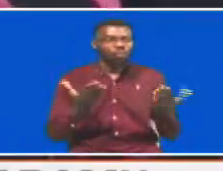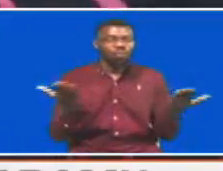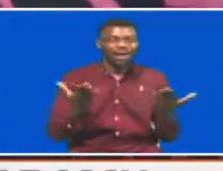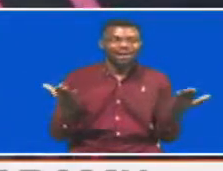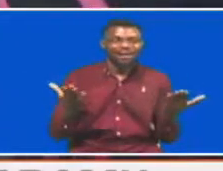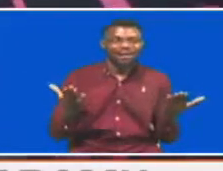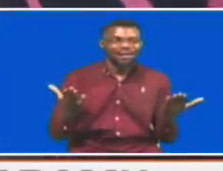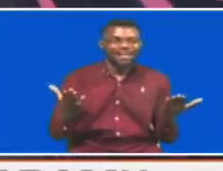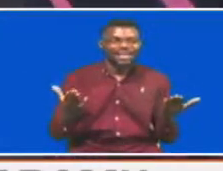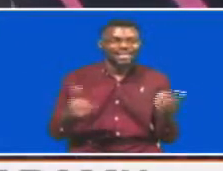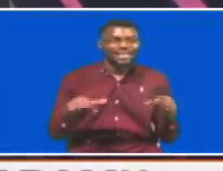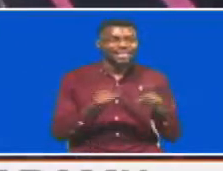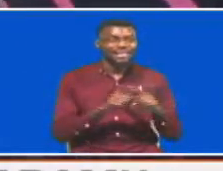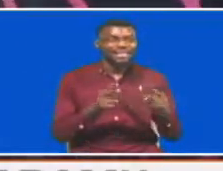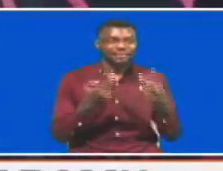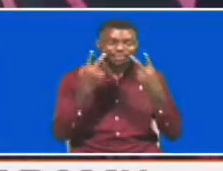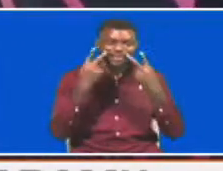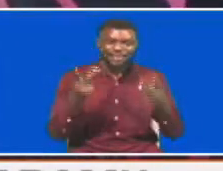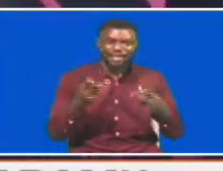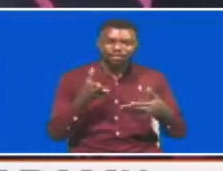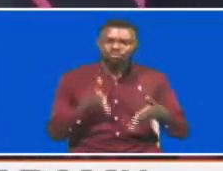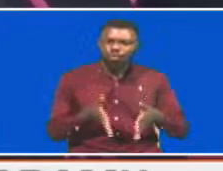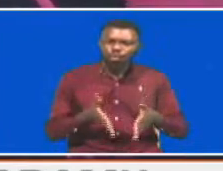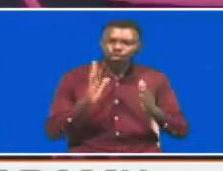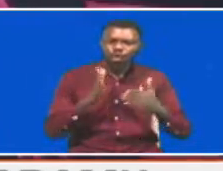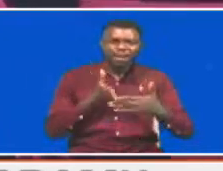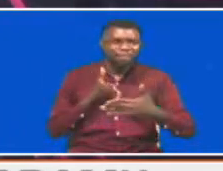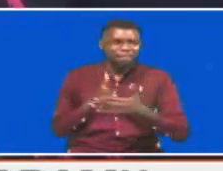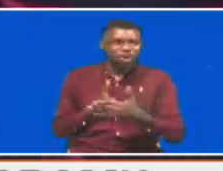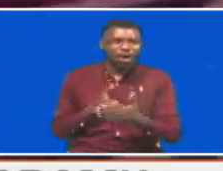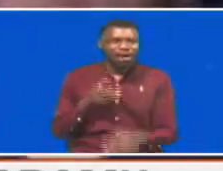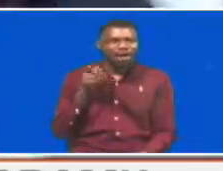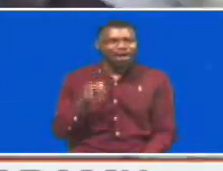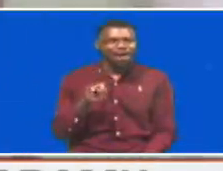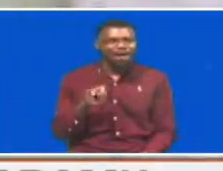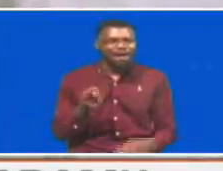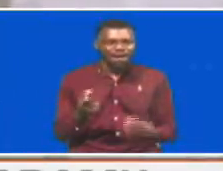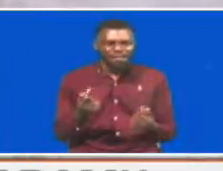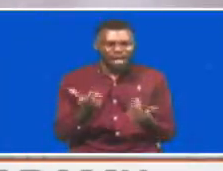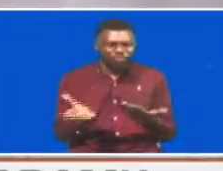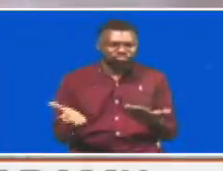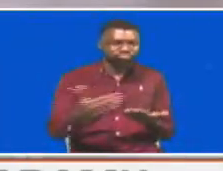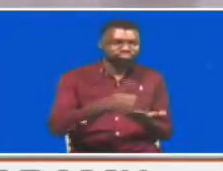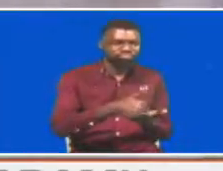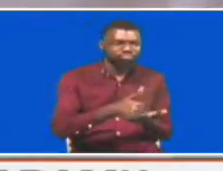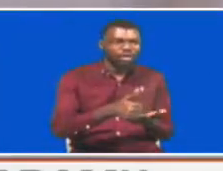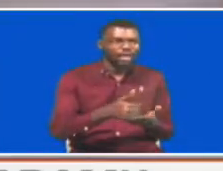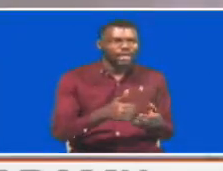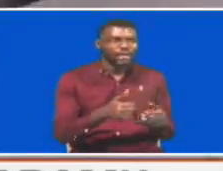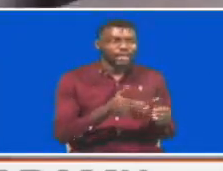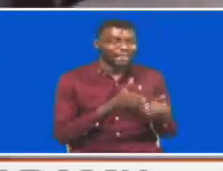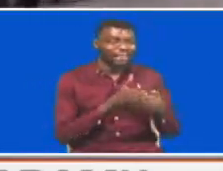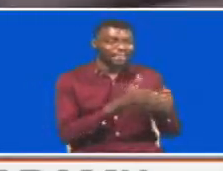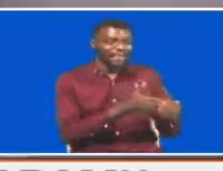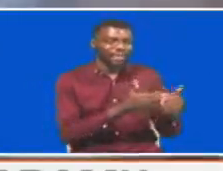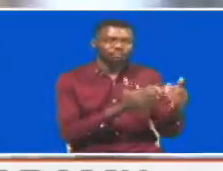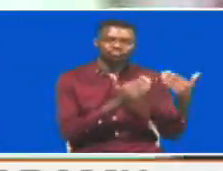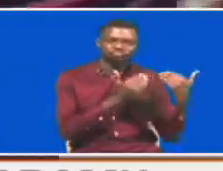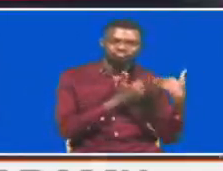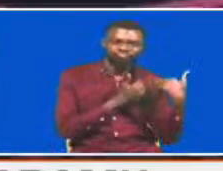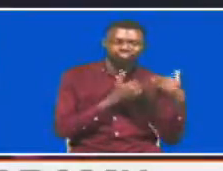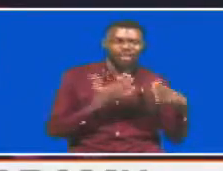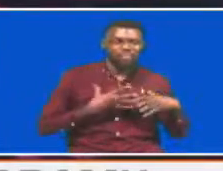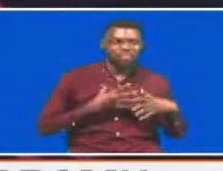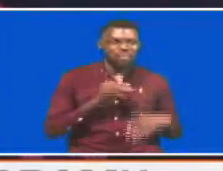Katika karata hii, kizuizi cha Tia ndio hatua ya kwanza ya kukusanya pesa hizi inaongozwa na watu binafsi